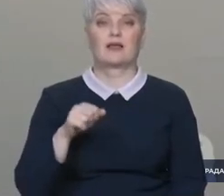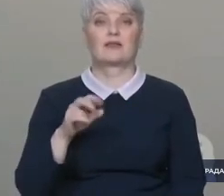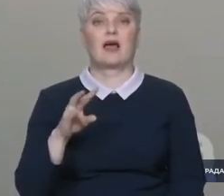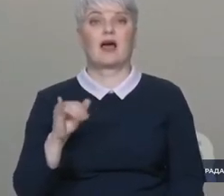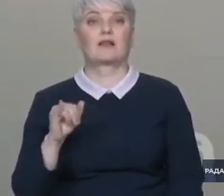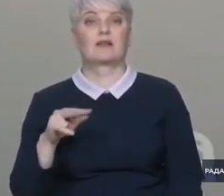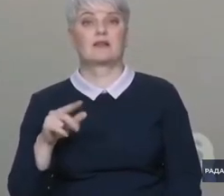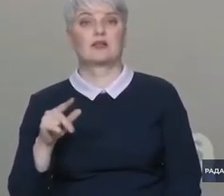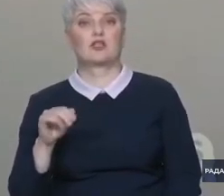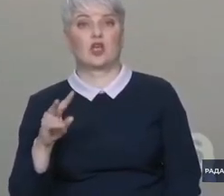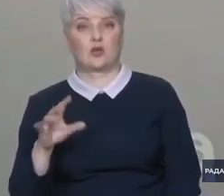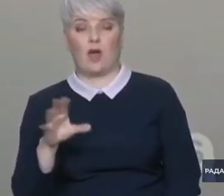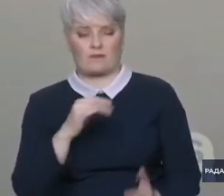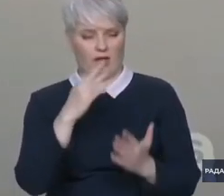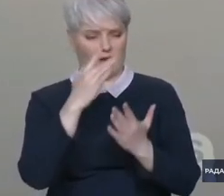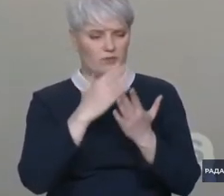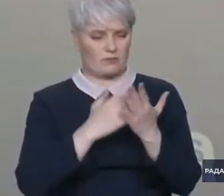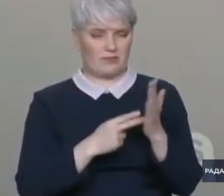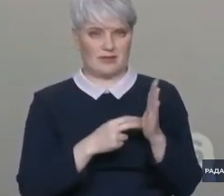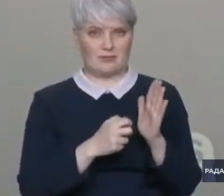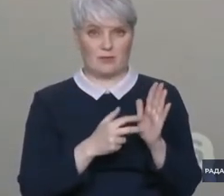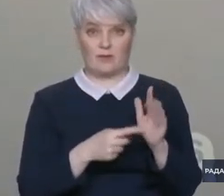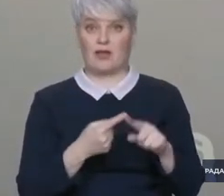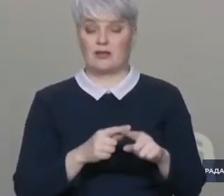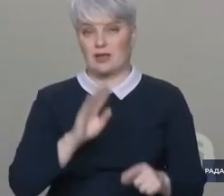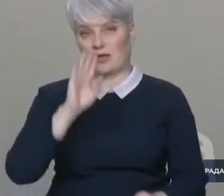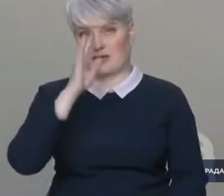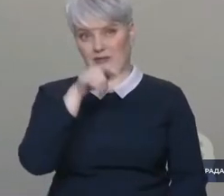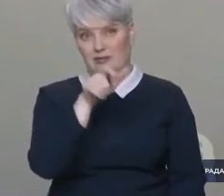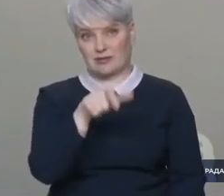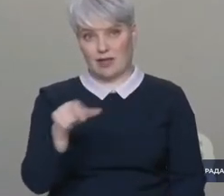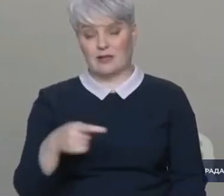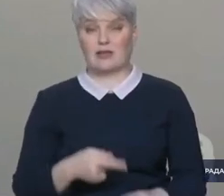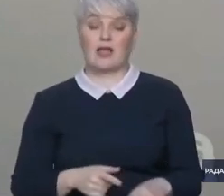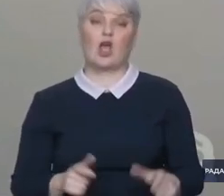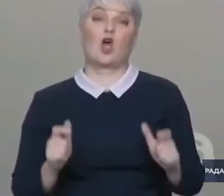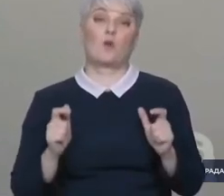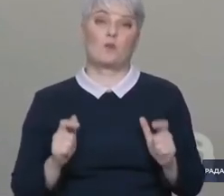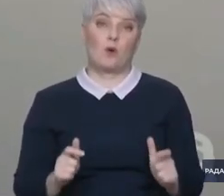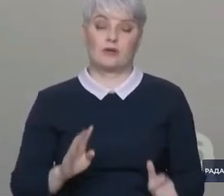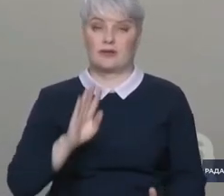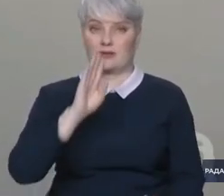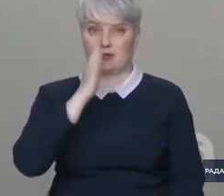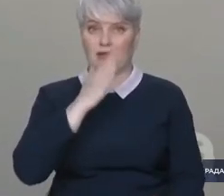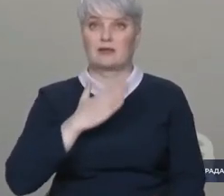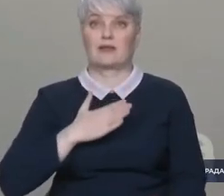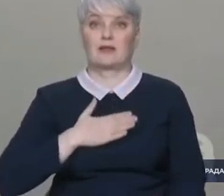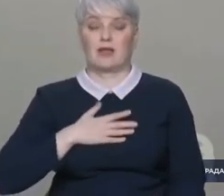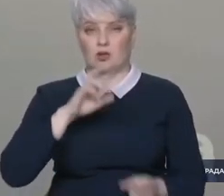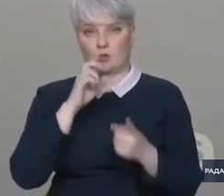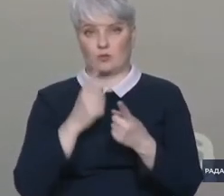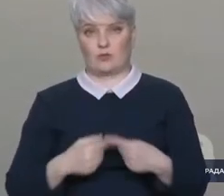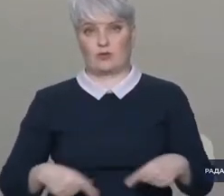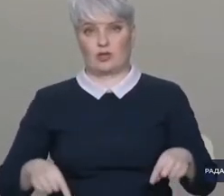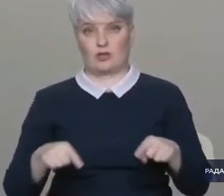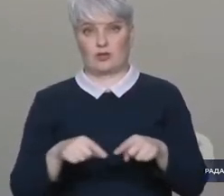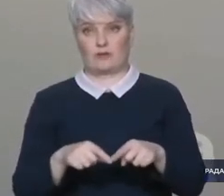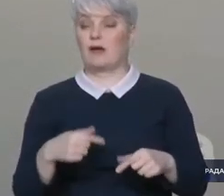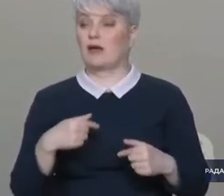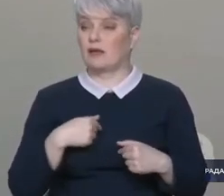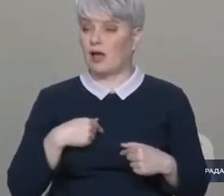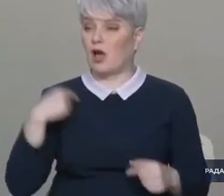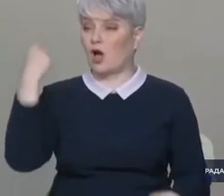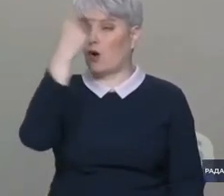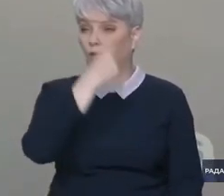подивимось на цей перелік 780, то це зрадники, які погодилися зрадити нашу державу і нашому народу. Я